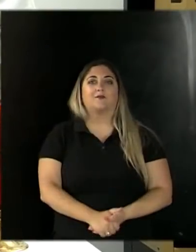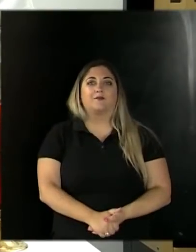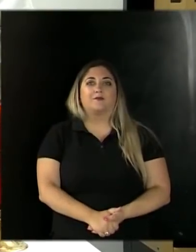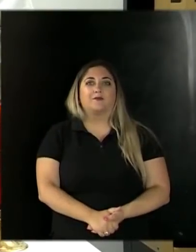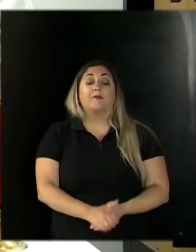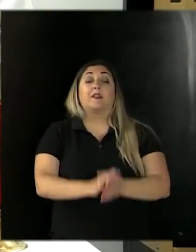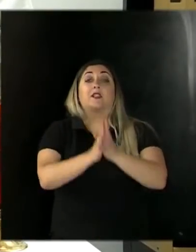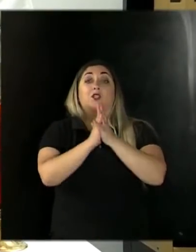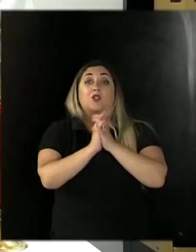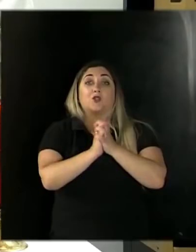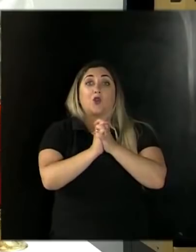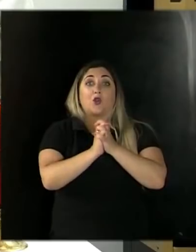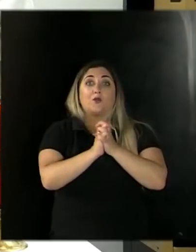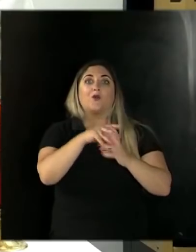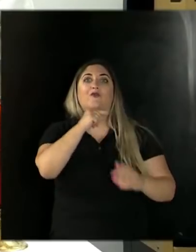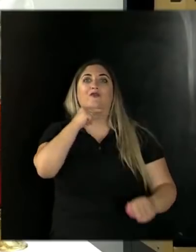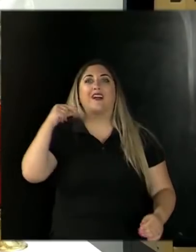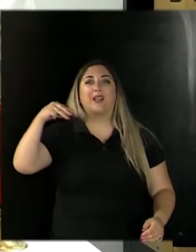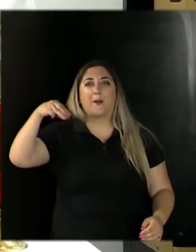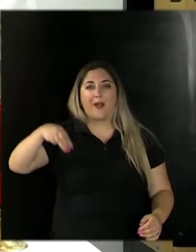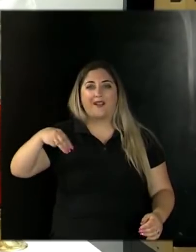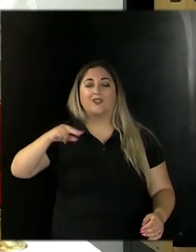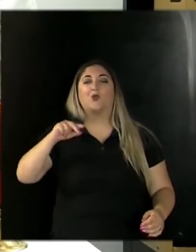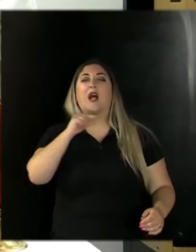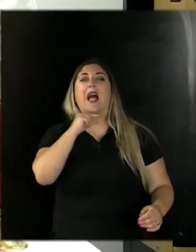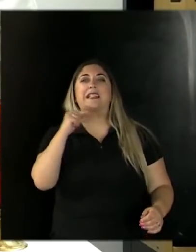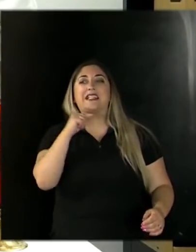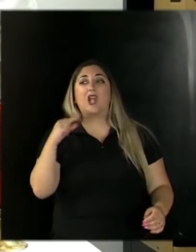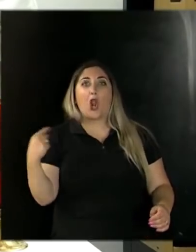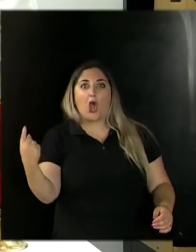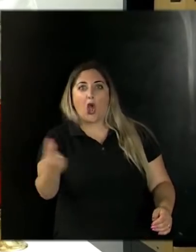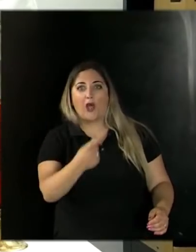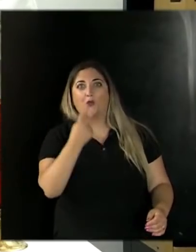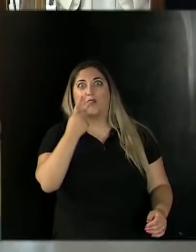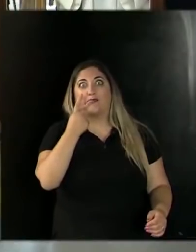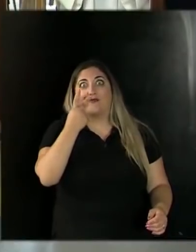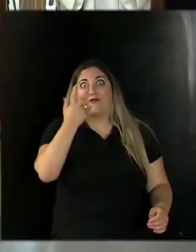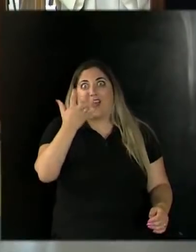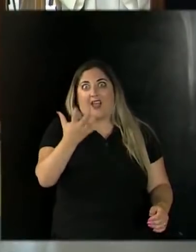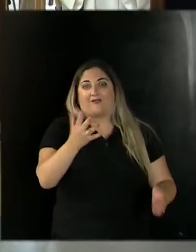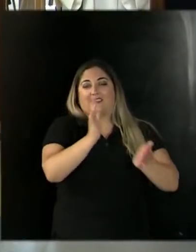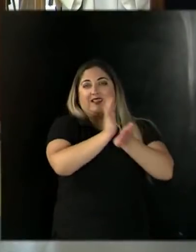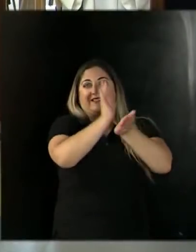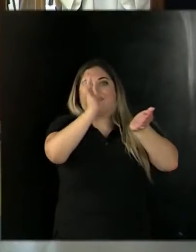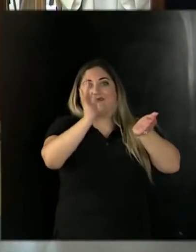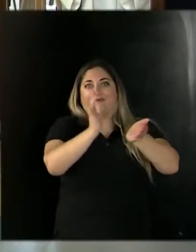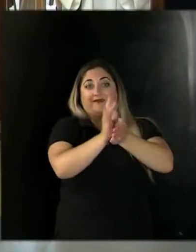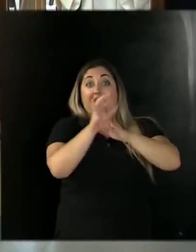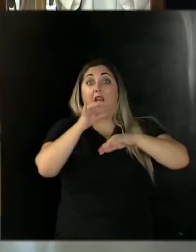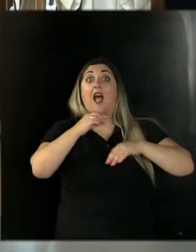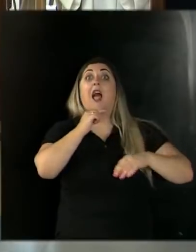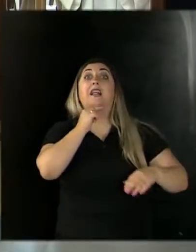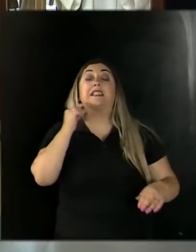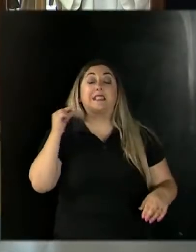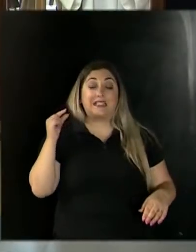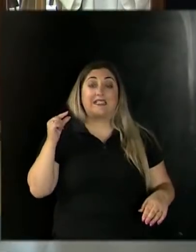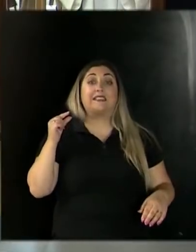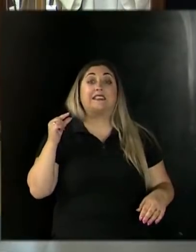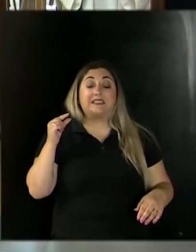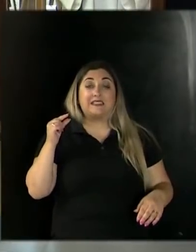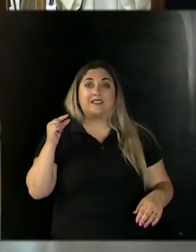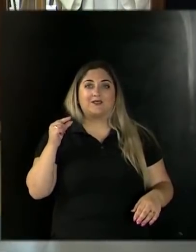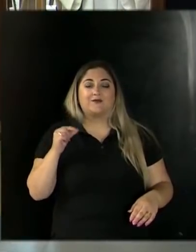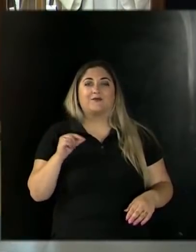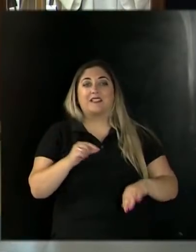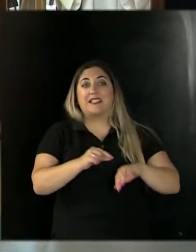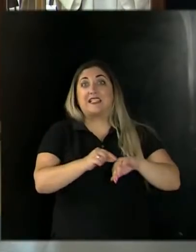Waqt li nitolbu għal Fader Martin u għal sħabu s-saċerdoti li din is-sena qegħdin jalqu il-ġublew